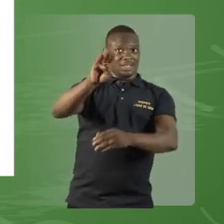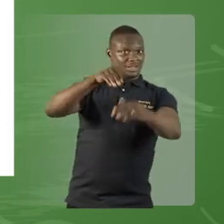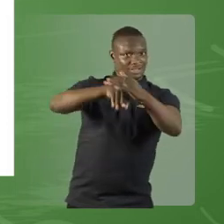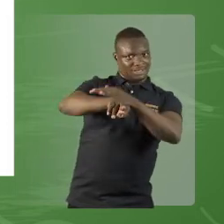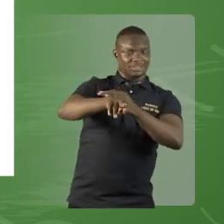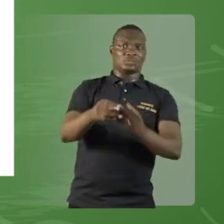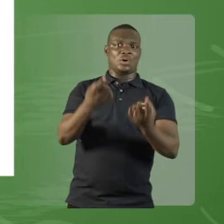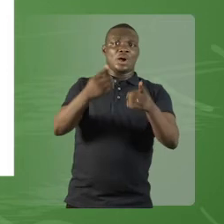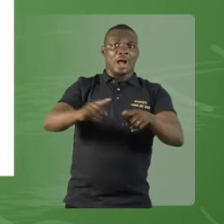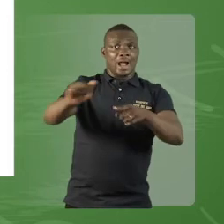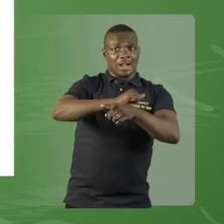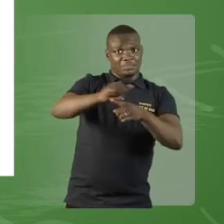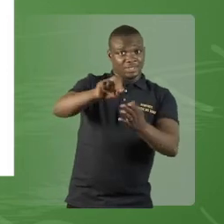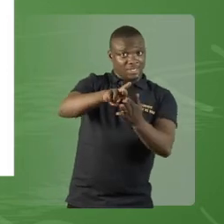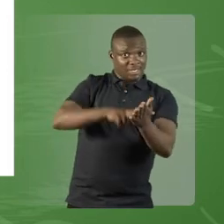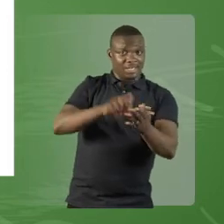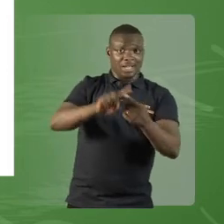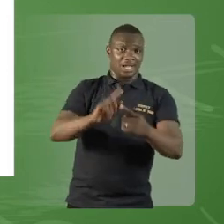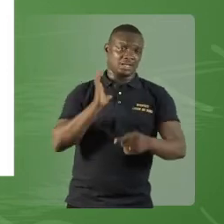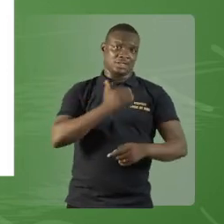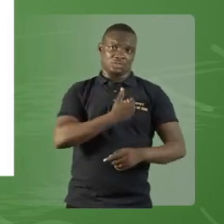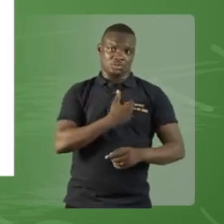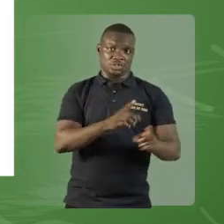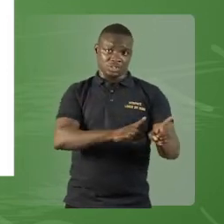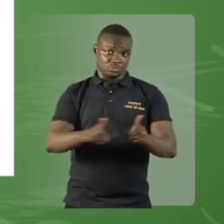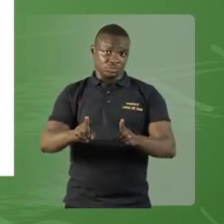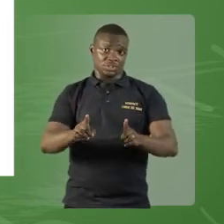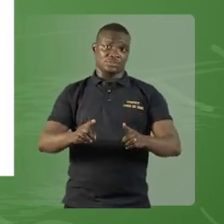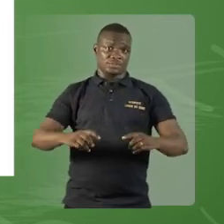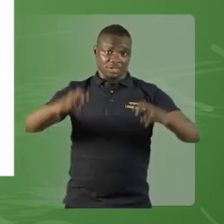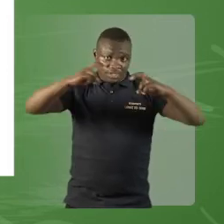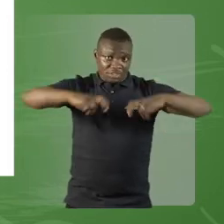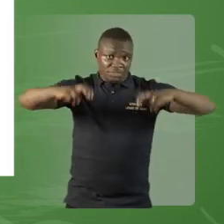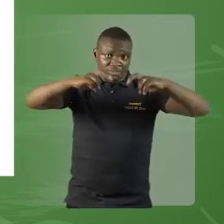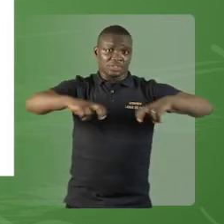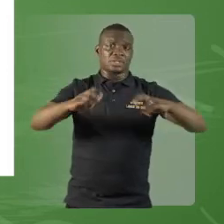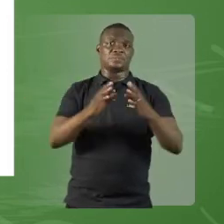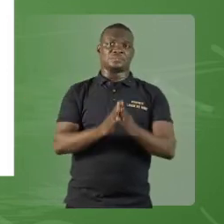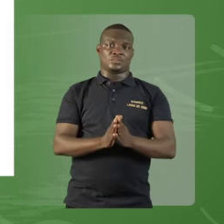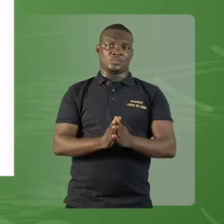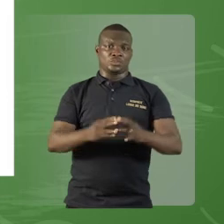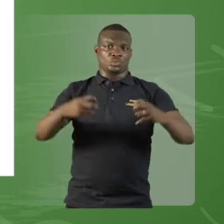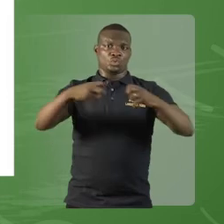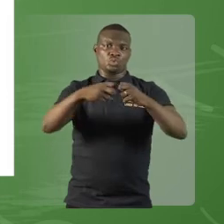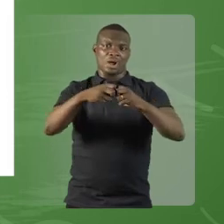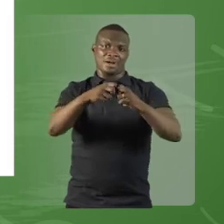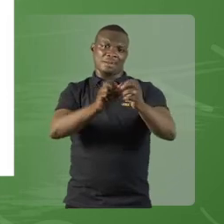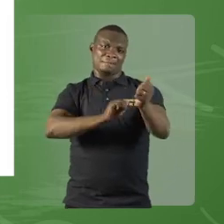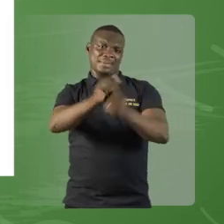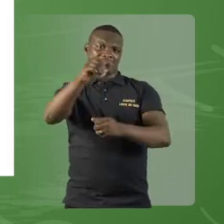En appliquant cette règle à notre dispositif expérimental, le courant monte dans la